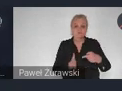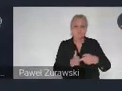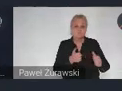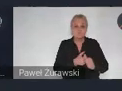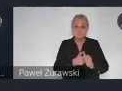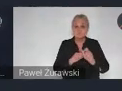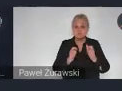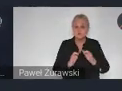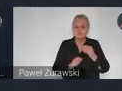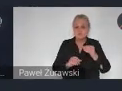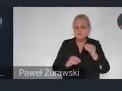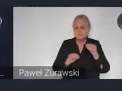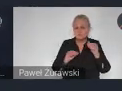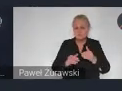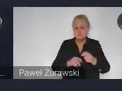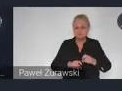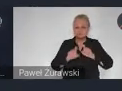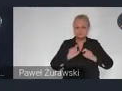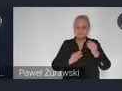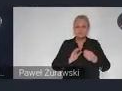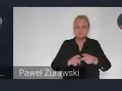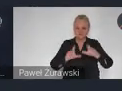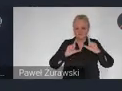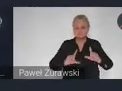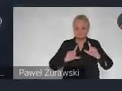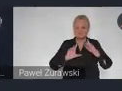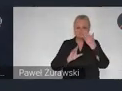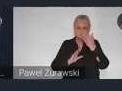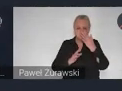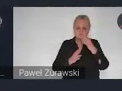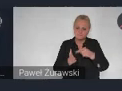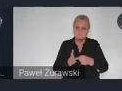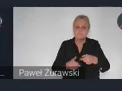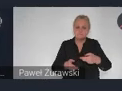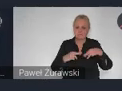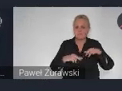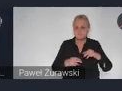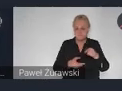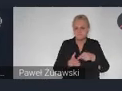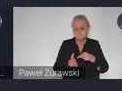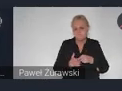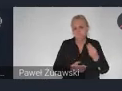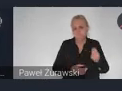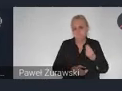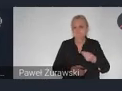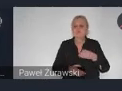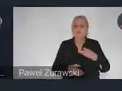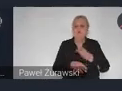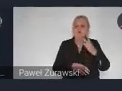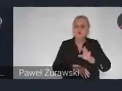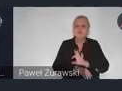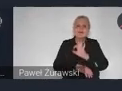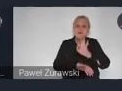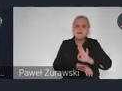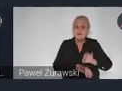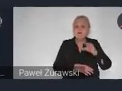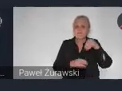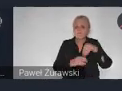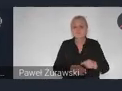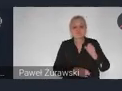mianowicie może jeszcze tutaj się cofnę o jeden slajd że w zakresie dostępności architektonicznej